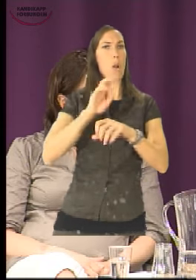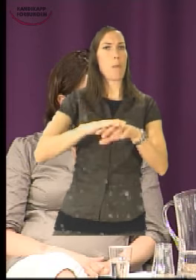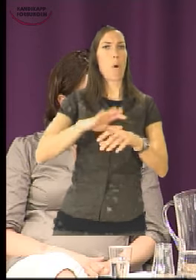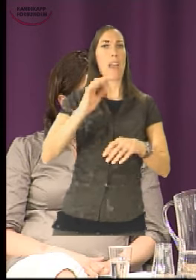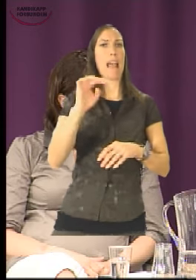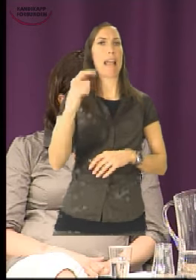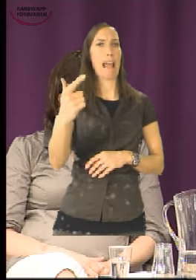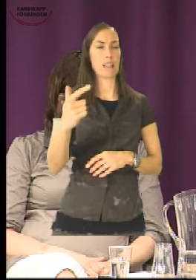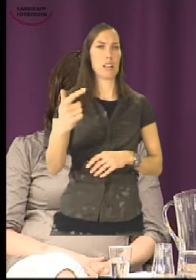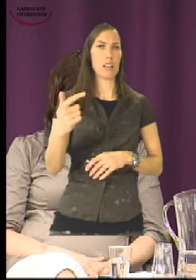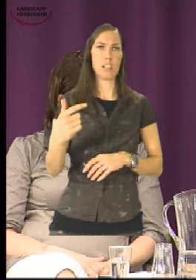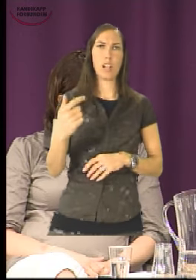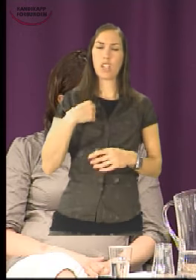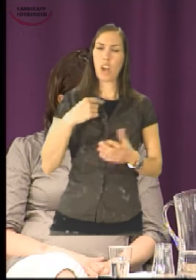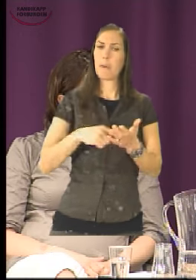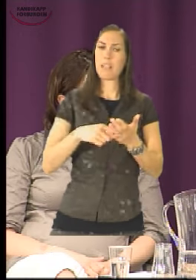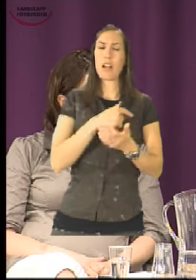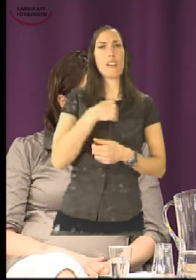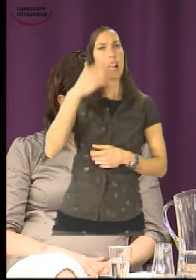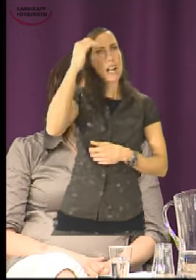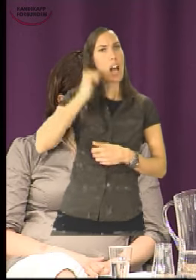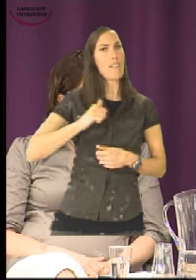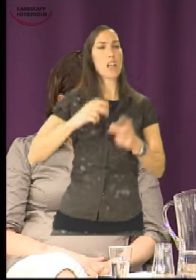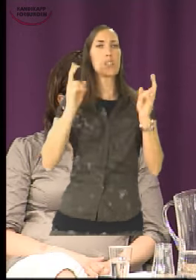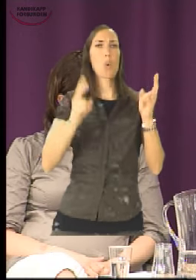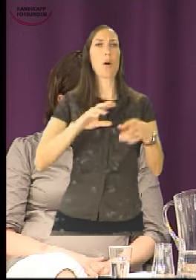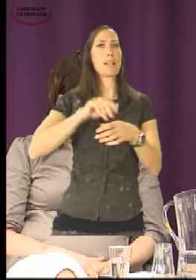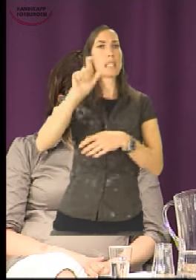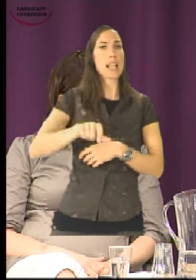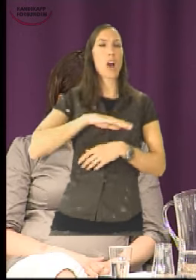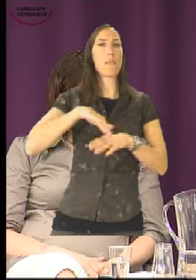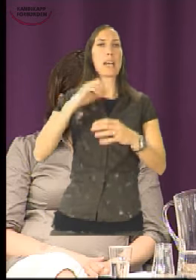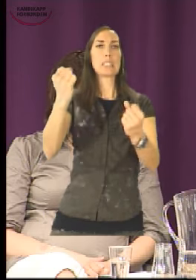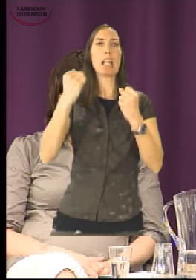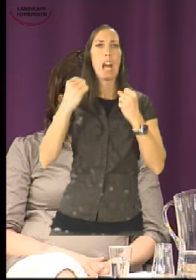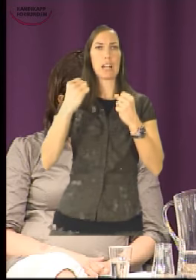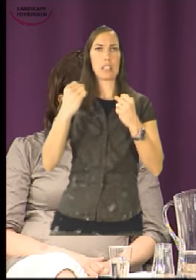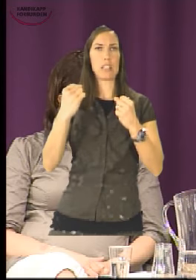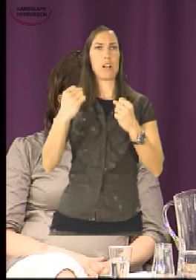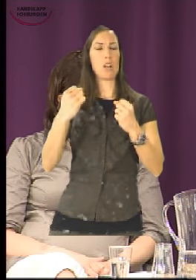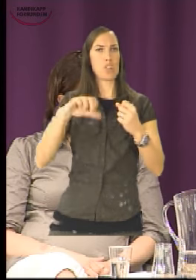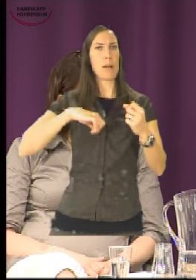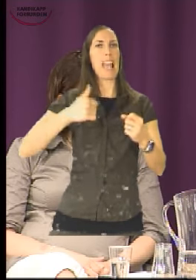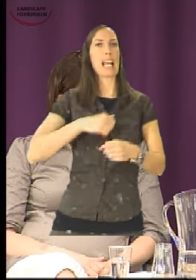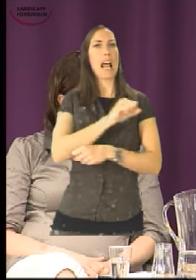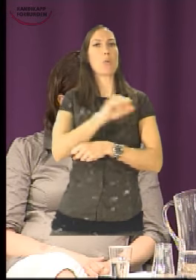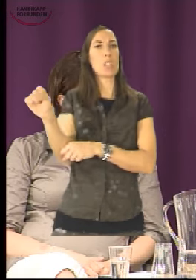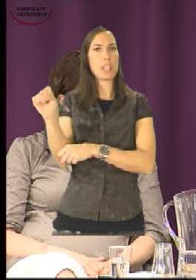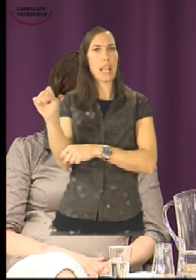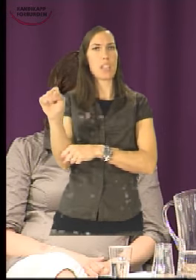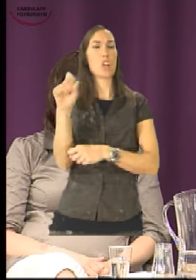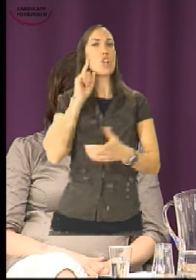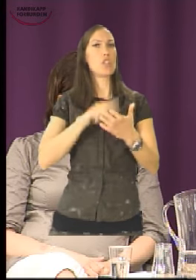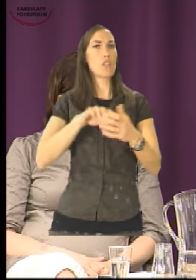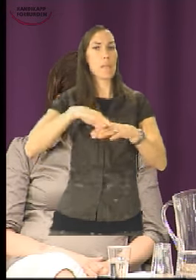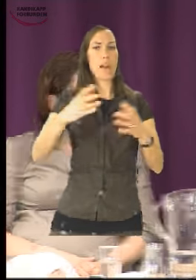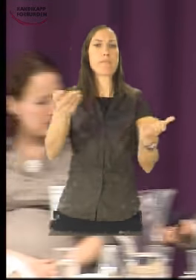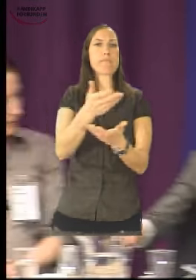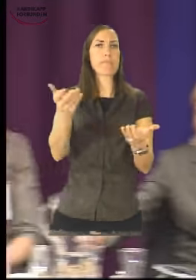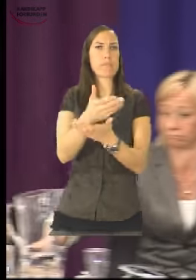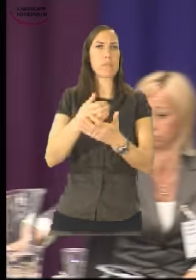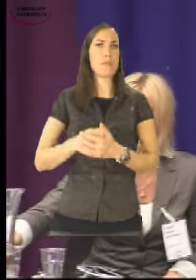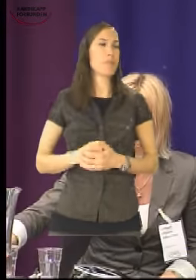kan använda den patientens stärkta ställning som en egen auktoritet också för att överbrygga de här gränserna. Micke,